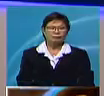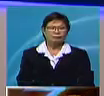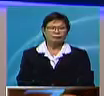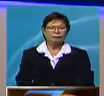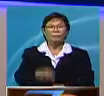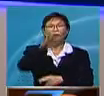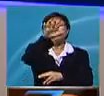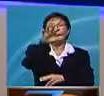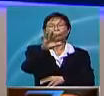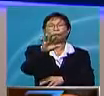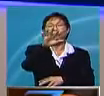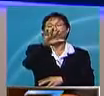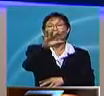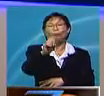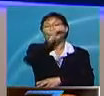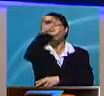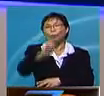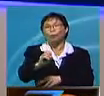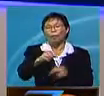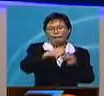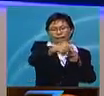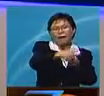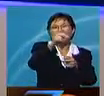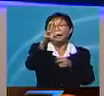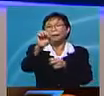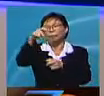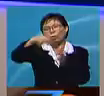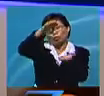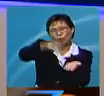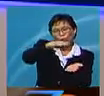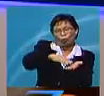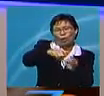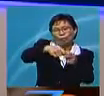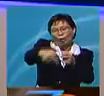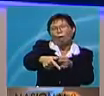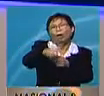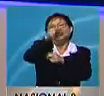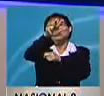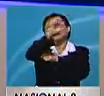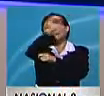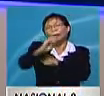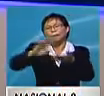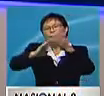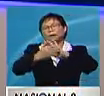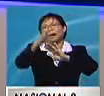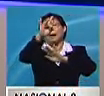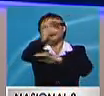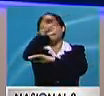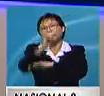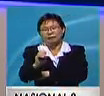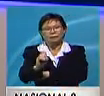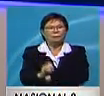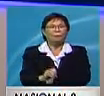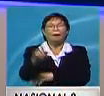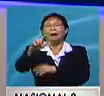Sementara itu, 50% daripada pencarum Kwsp telah memilih untuk mengurangkan kadar caruman mereka sebanyak 3% menjadi 8%.